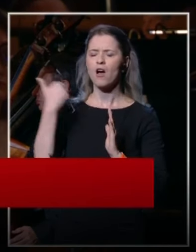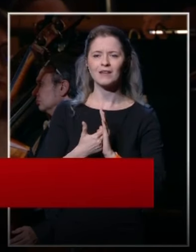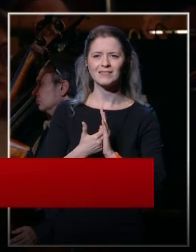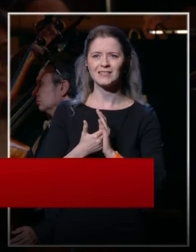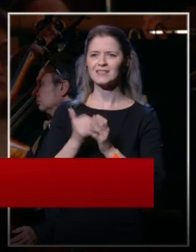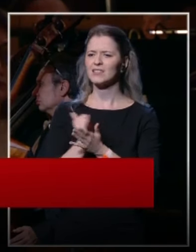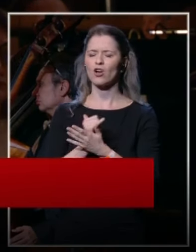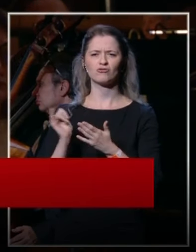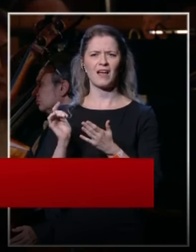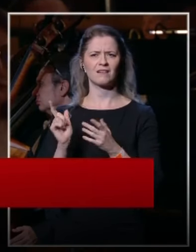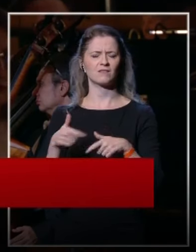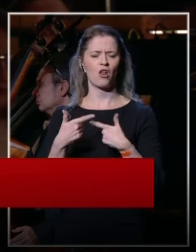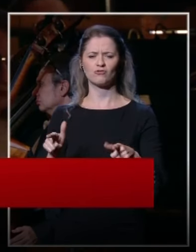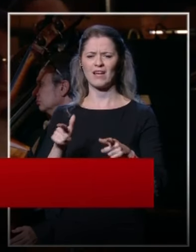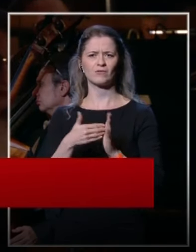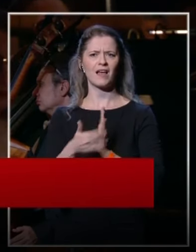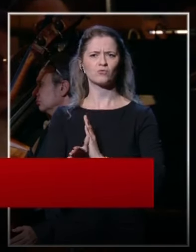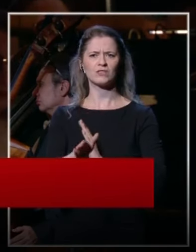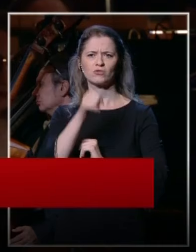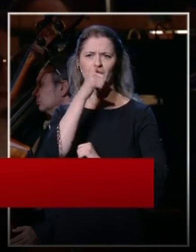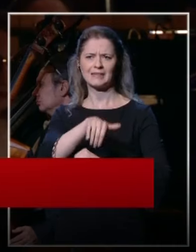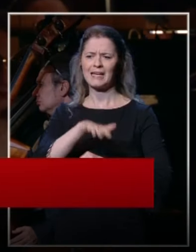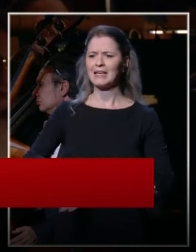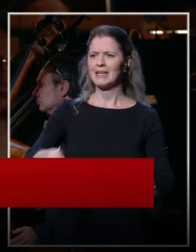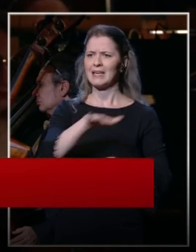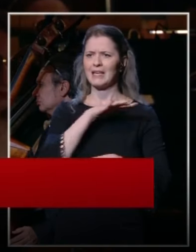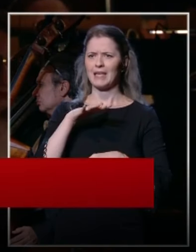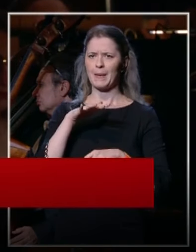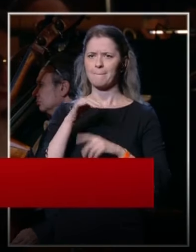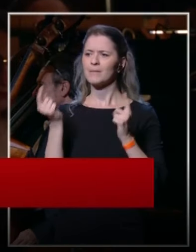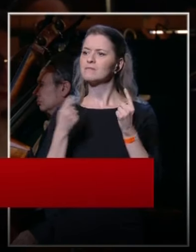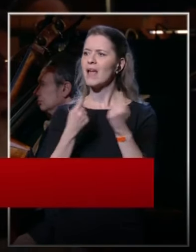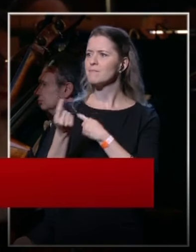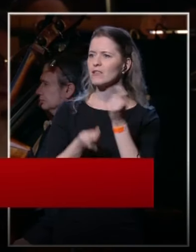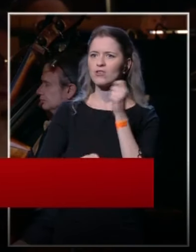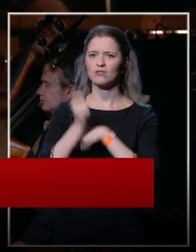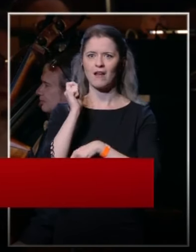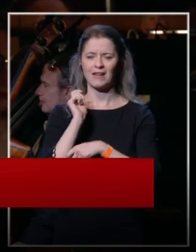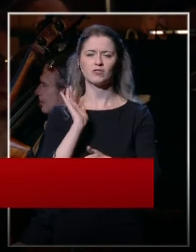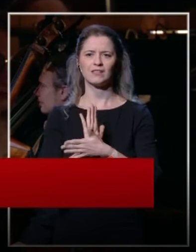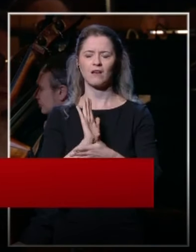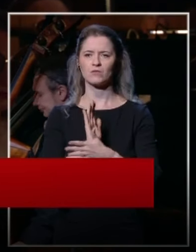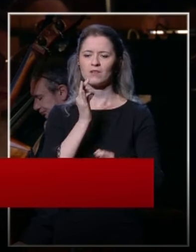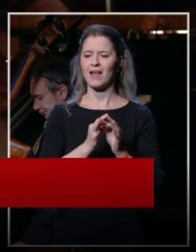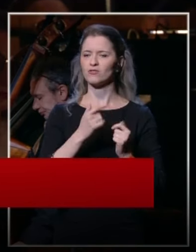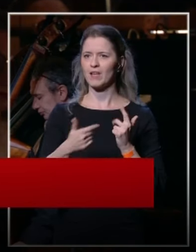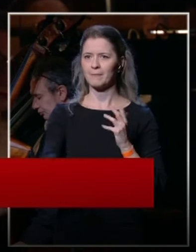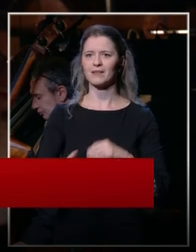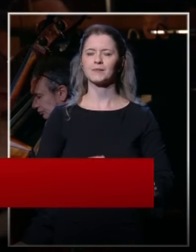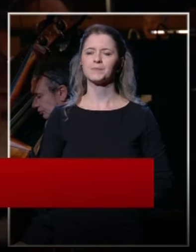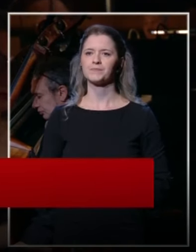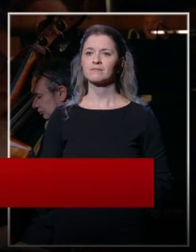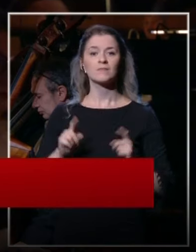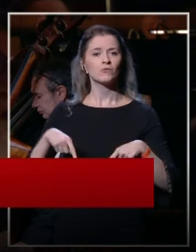igazságtalanságot elutasító nép egymásra találását igazolták az események. Aztán jöttek a